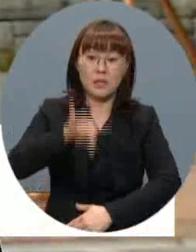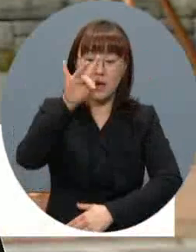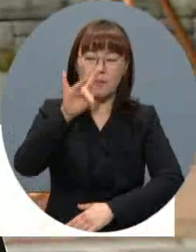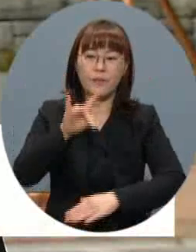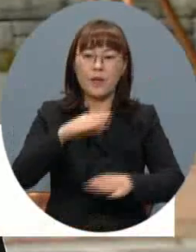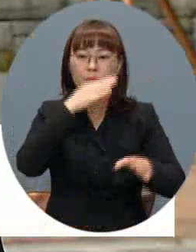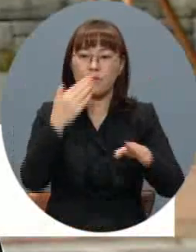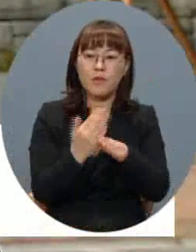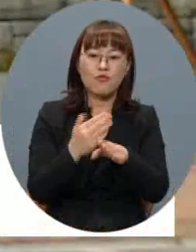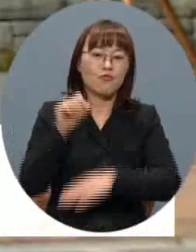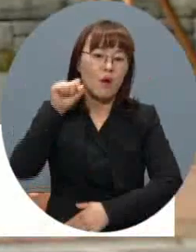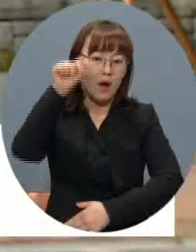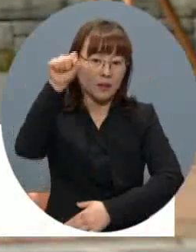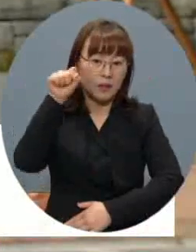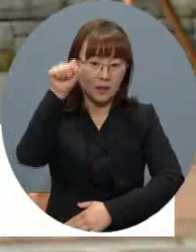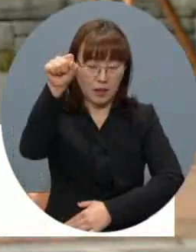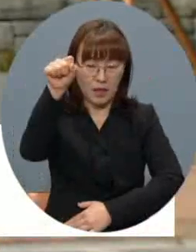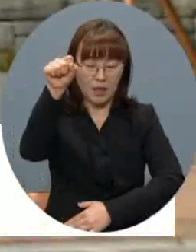민중 항쟁입니다.